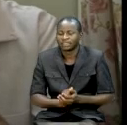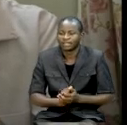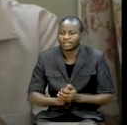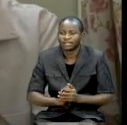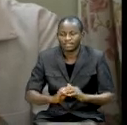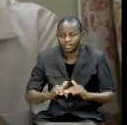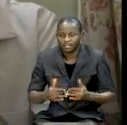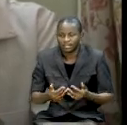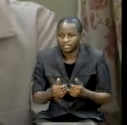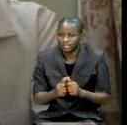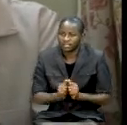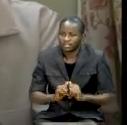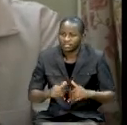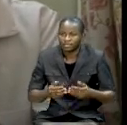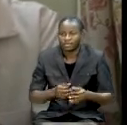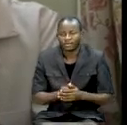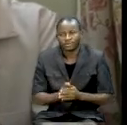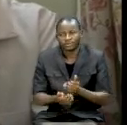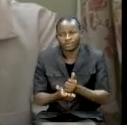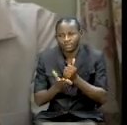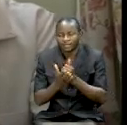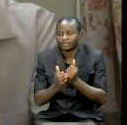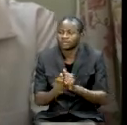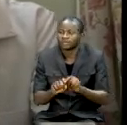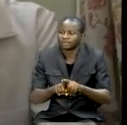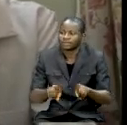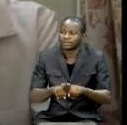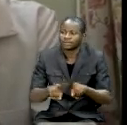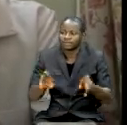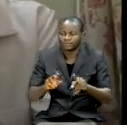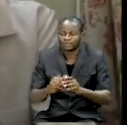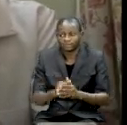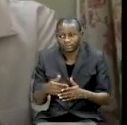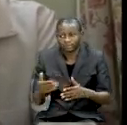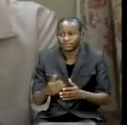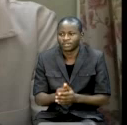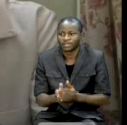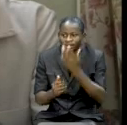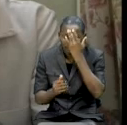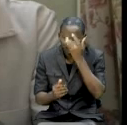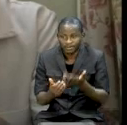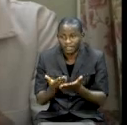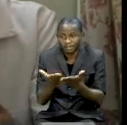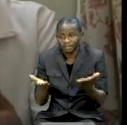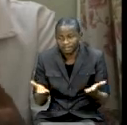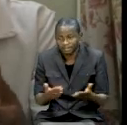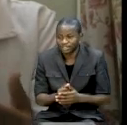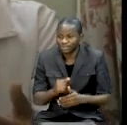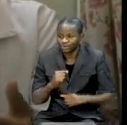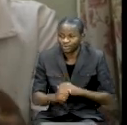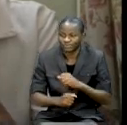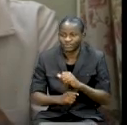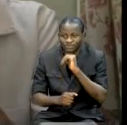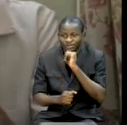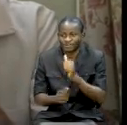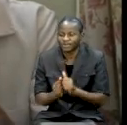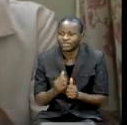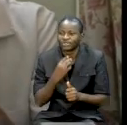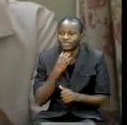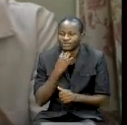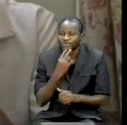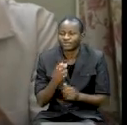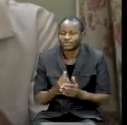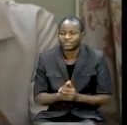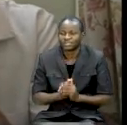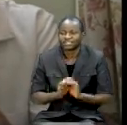mal à respirer. Et là, ils présentent généralement, vous remarquerez, soit de la toux. C'est une